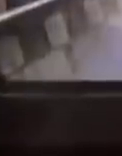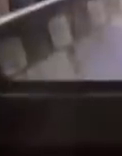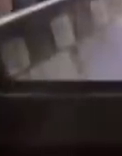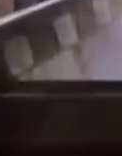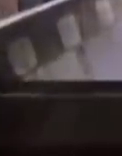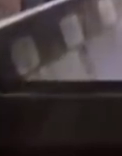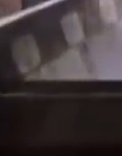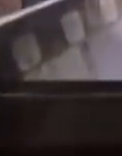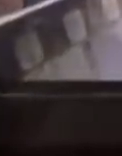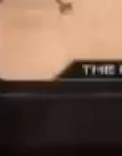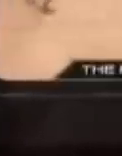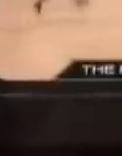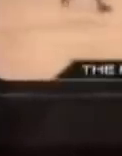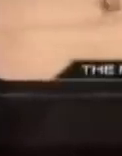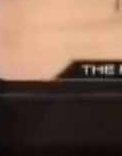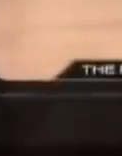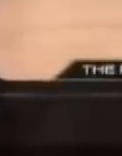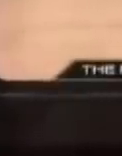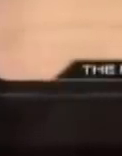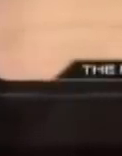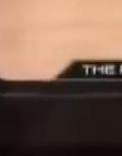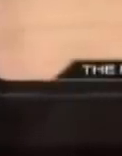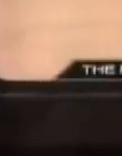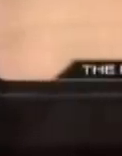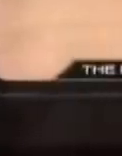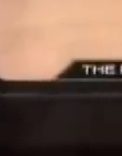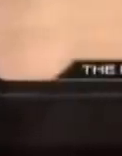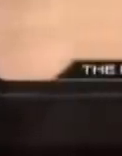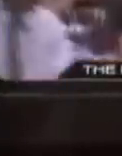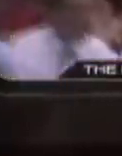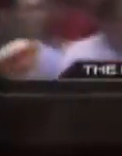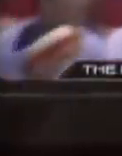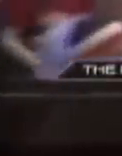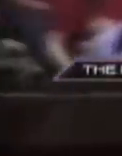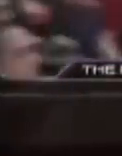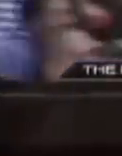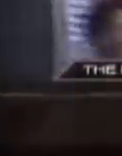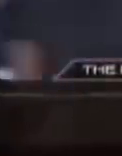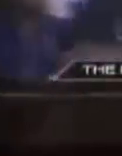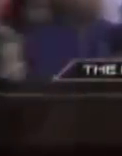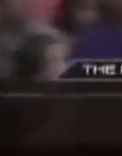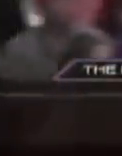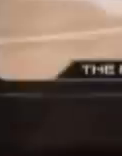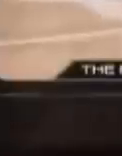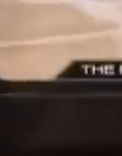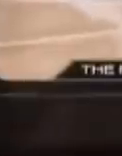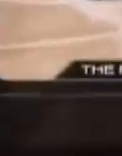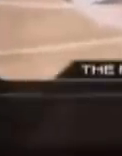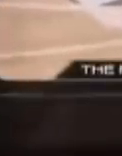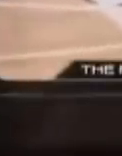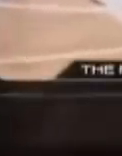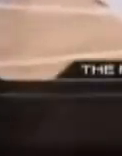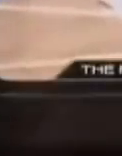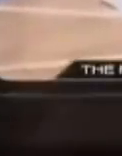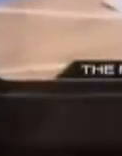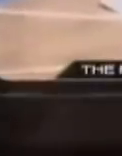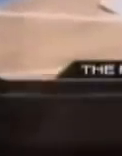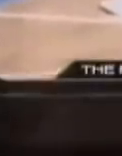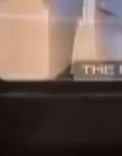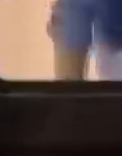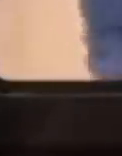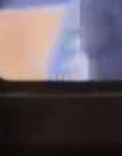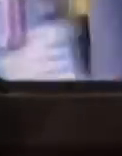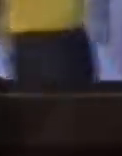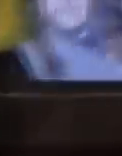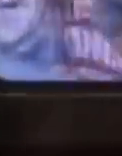Game 1 ng PBA Finals. There's a chair on the court. Bimeg coach na si Tim Cohn naghagis